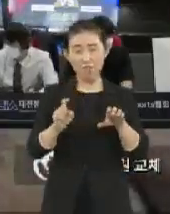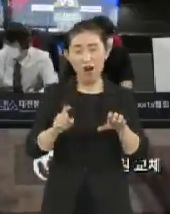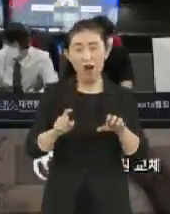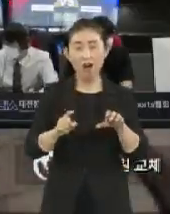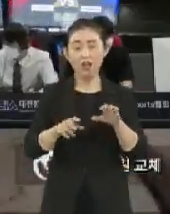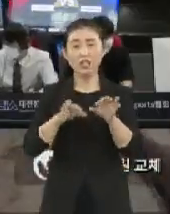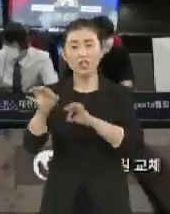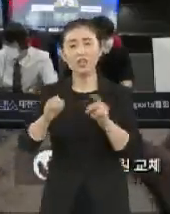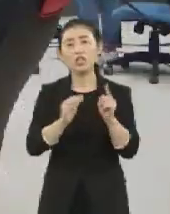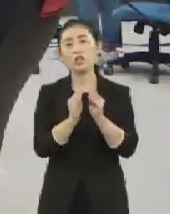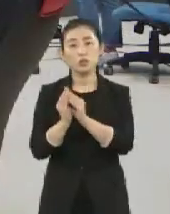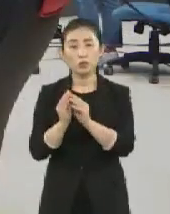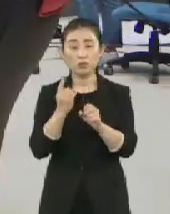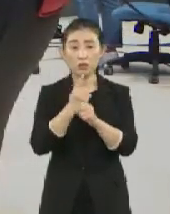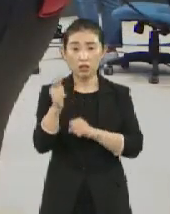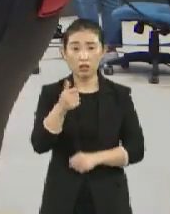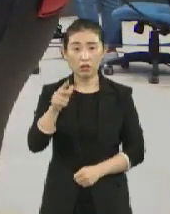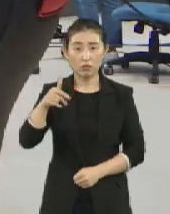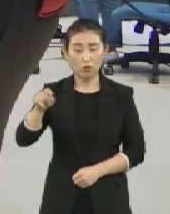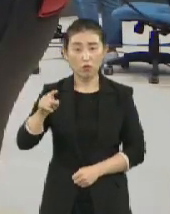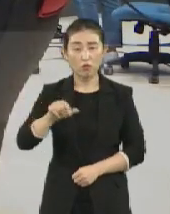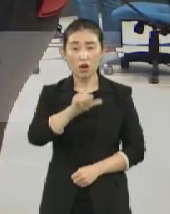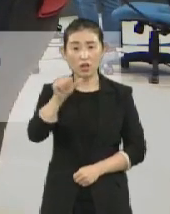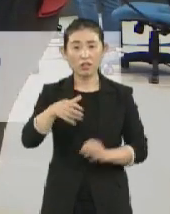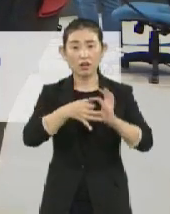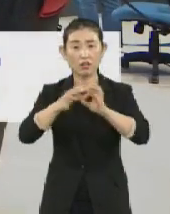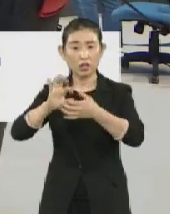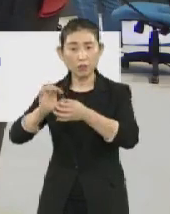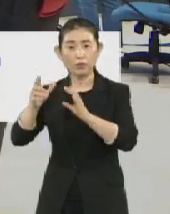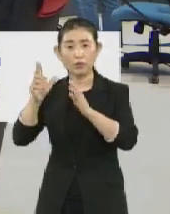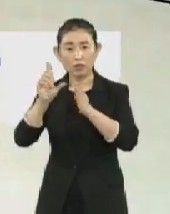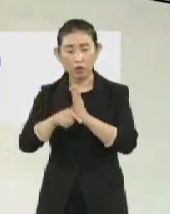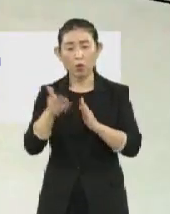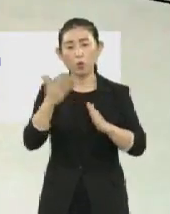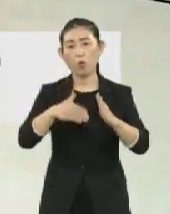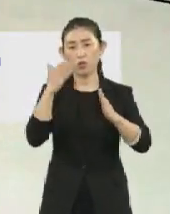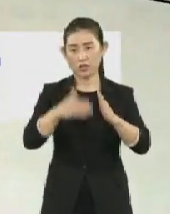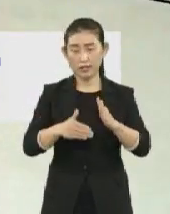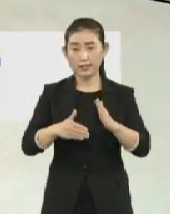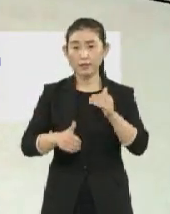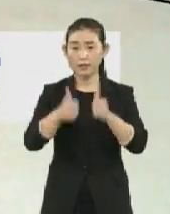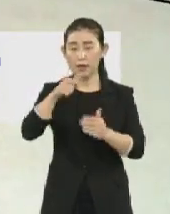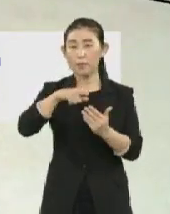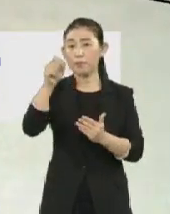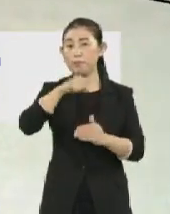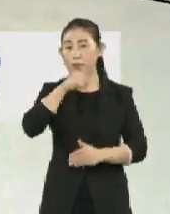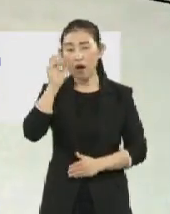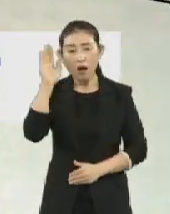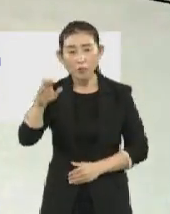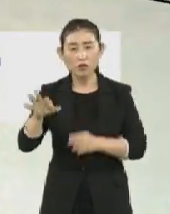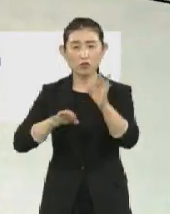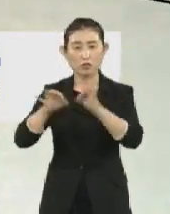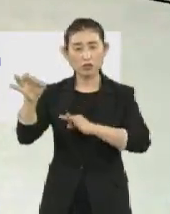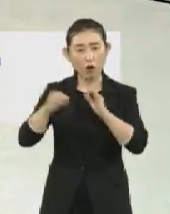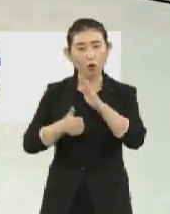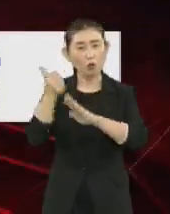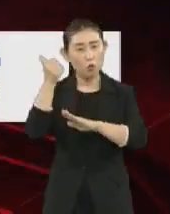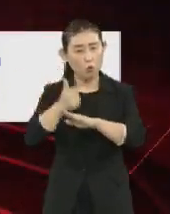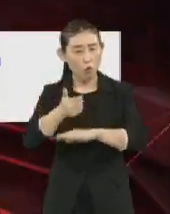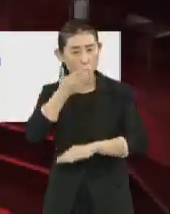넘습니다. 내년에 열리는 항저우 아시안게임에서 공식 종목으로 채택될 만큼 시장 가능성은